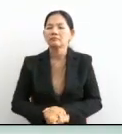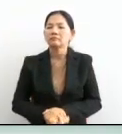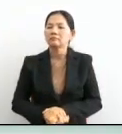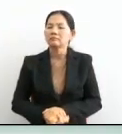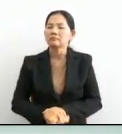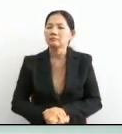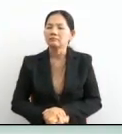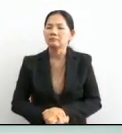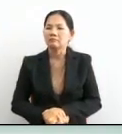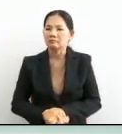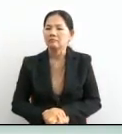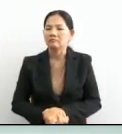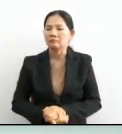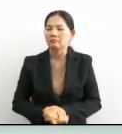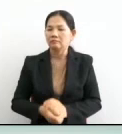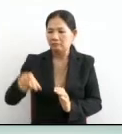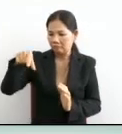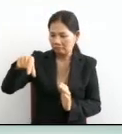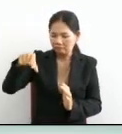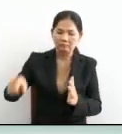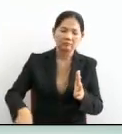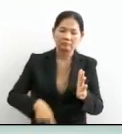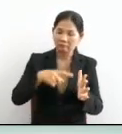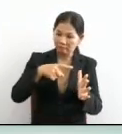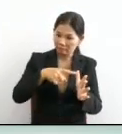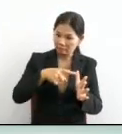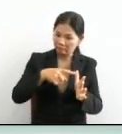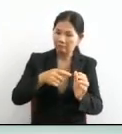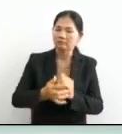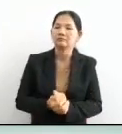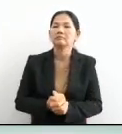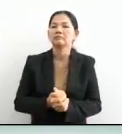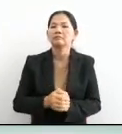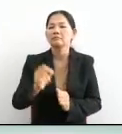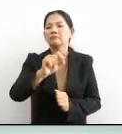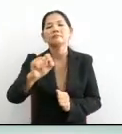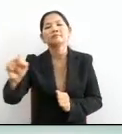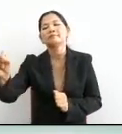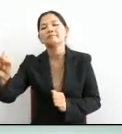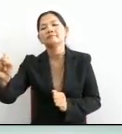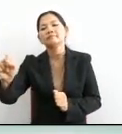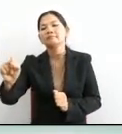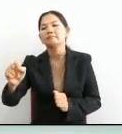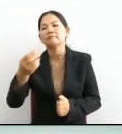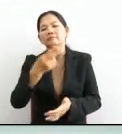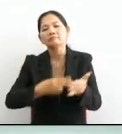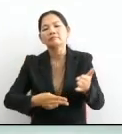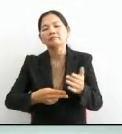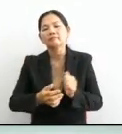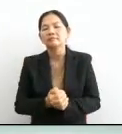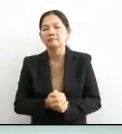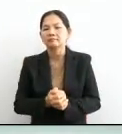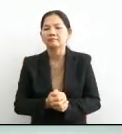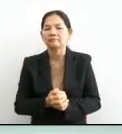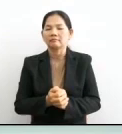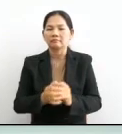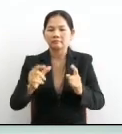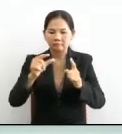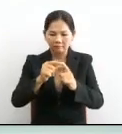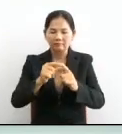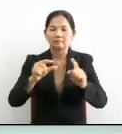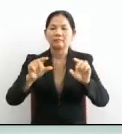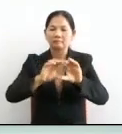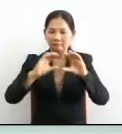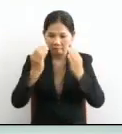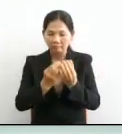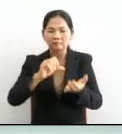nâng chà cứ ca đài chà chẳng ca nơi bê ní chà sẽ xế bàn đổi mặt đất thân nặng bịa chìa với